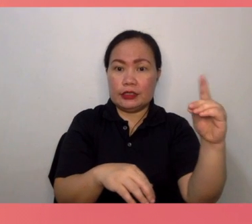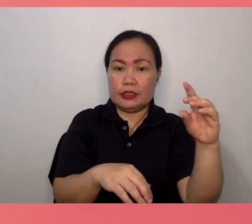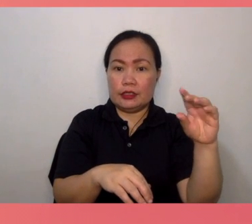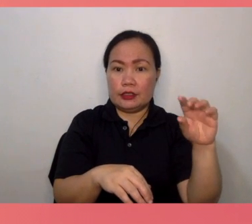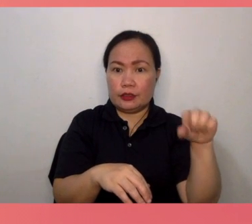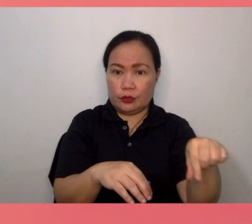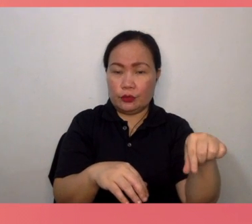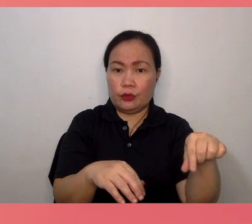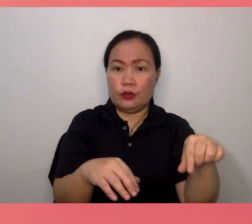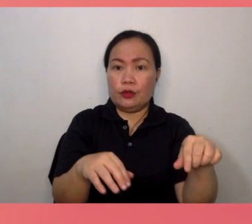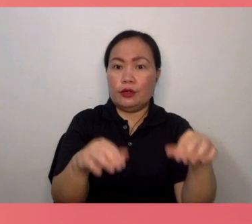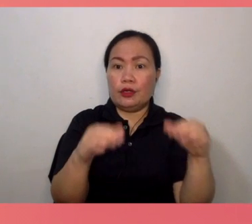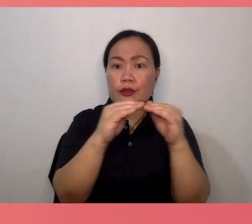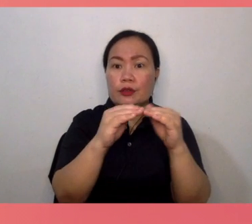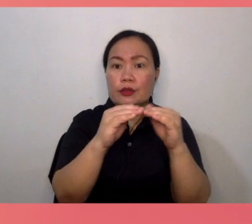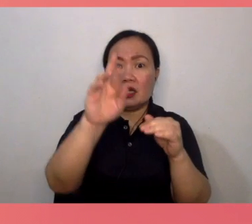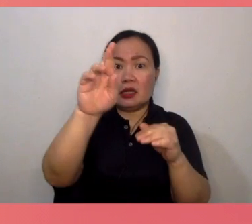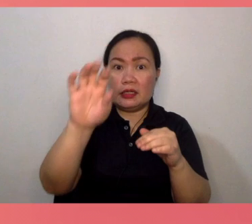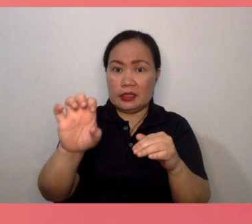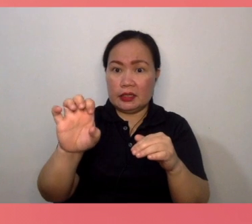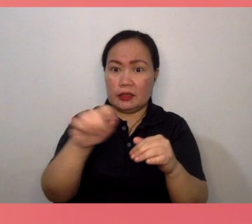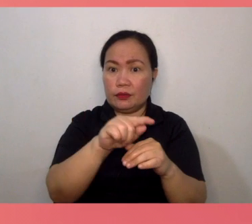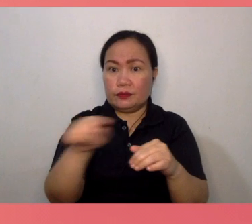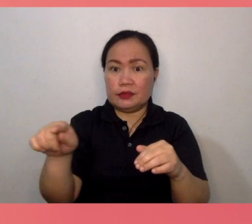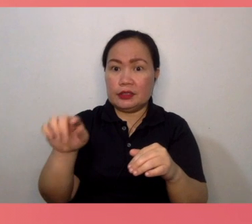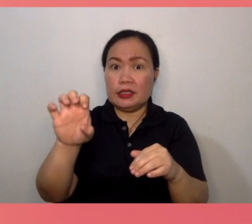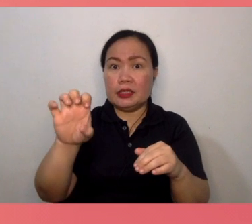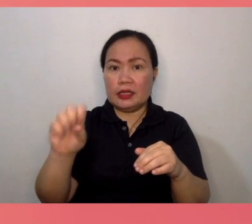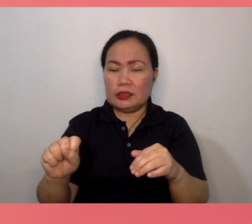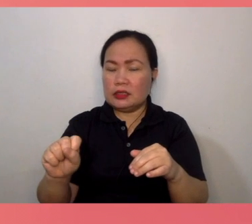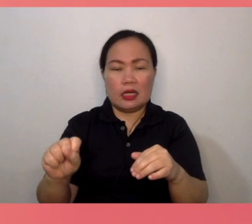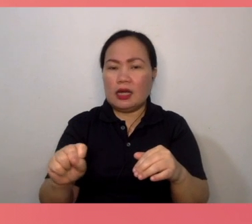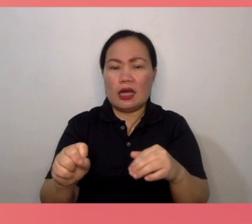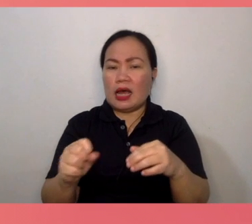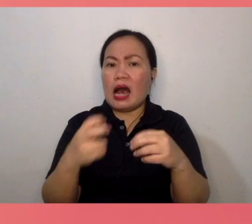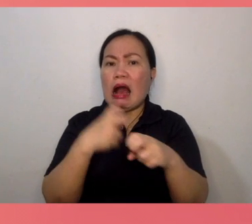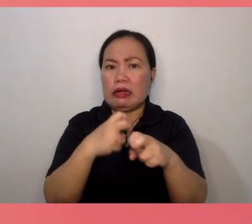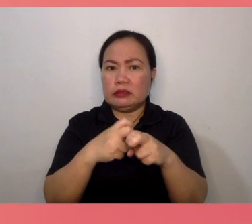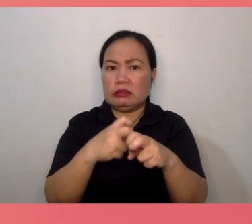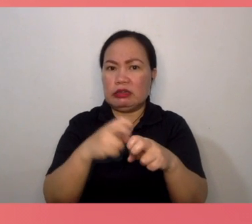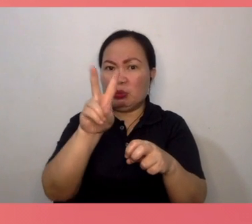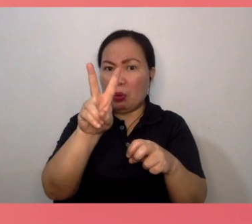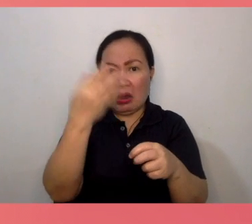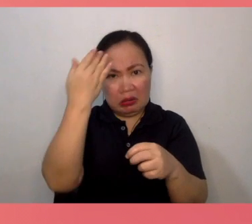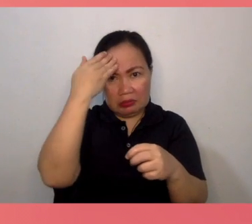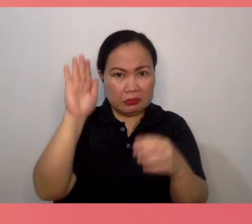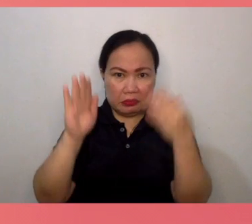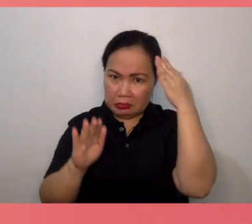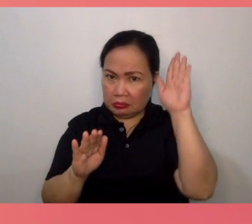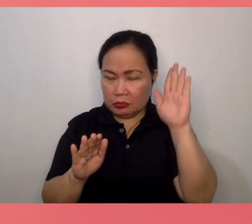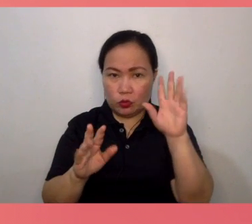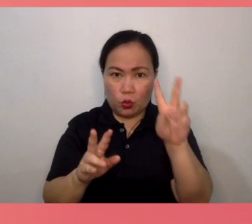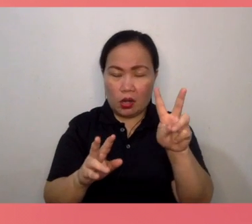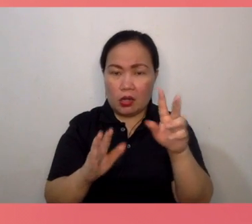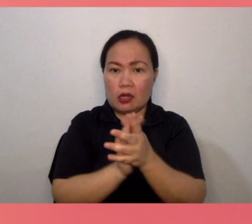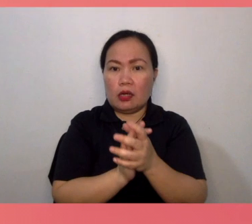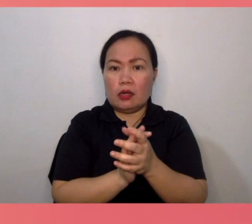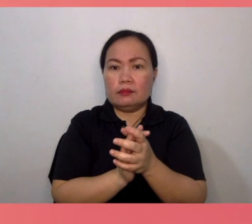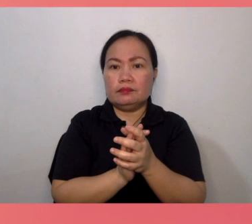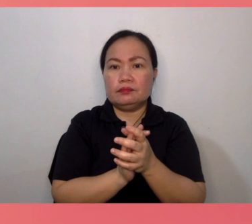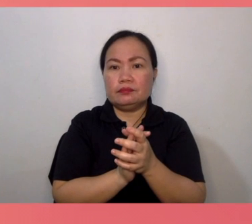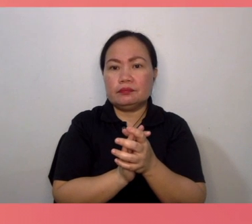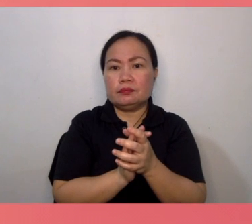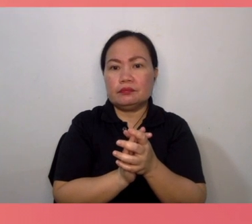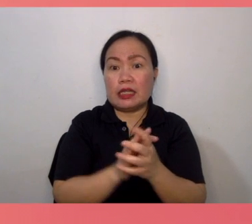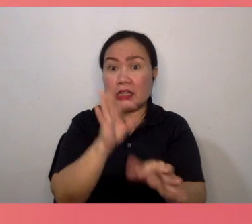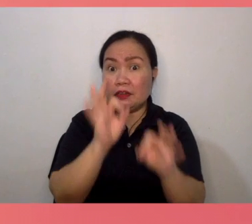over ES. So, dalawa yung unknown mo dun. So, ang hirap isolve nun. Okay? So, kung ang gagamitin mo naman ay DQ